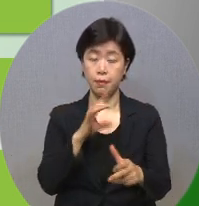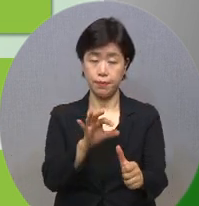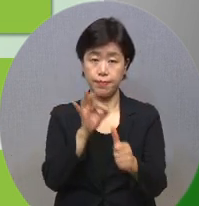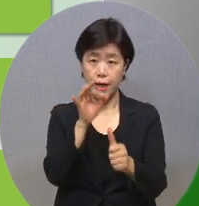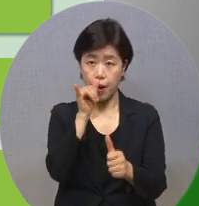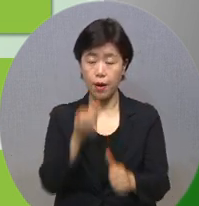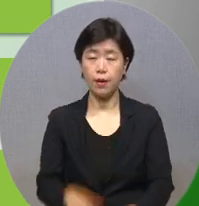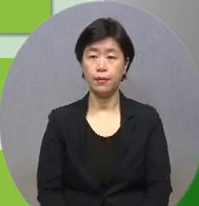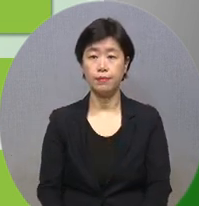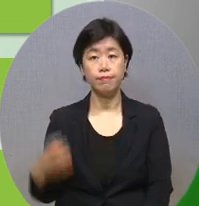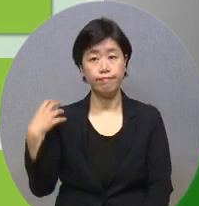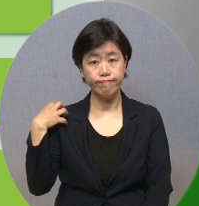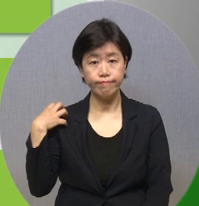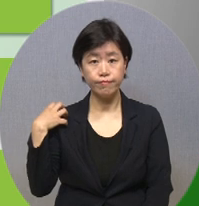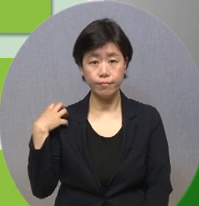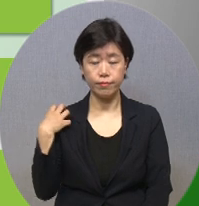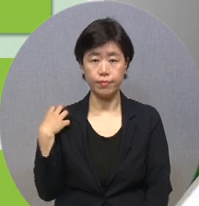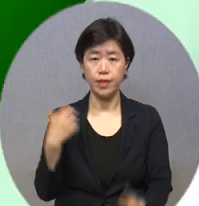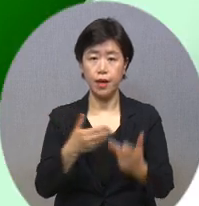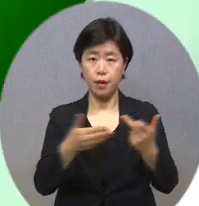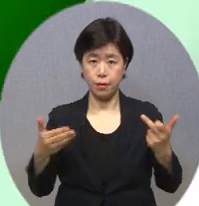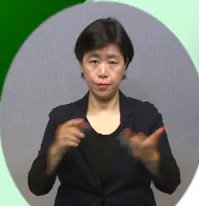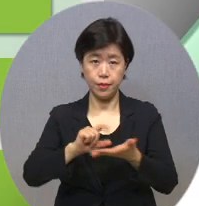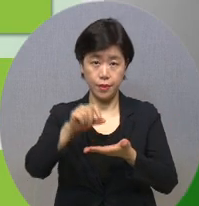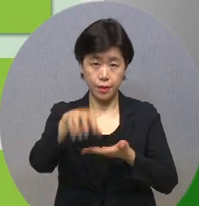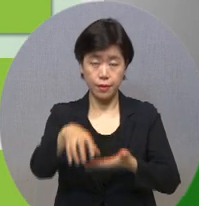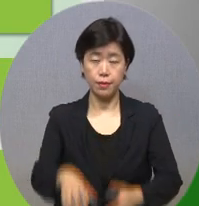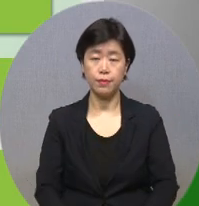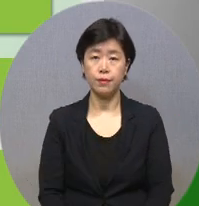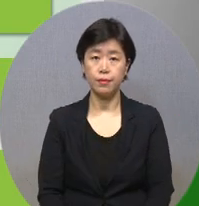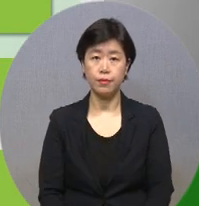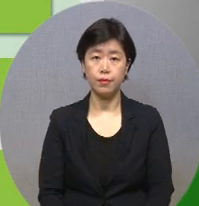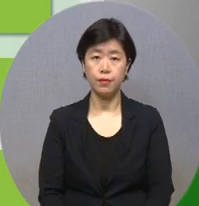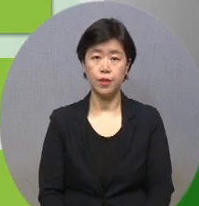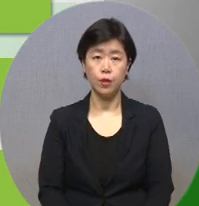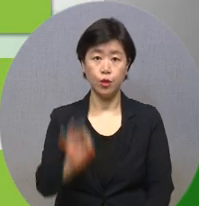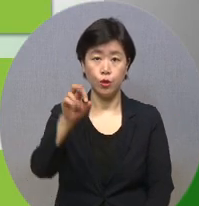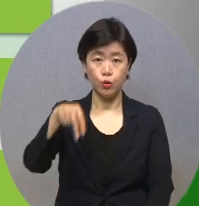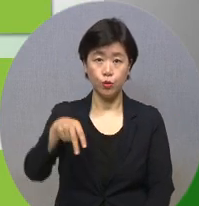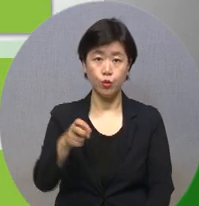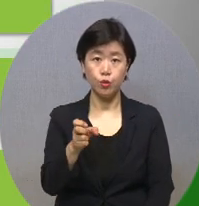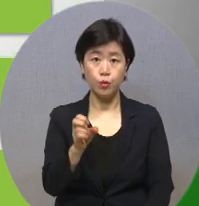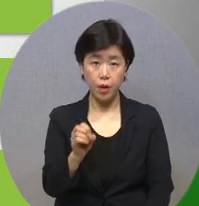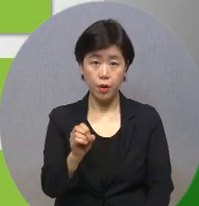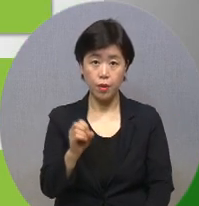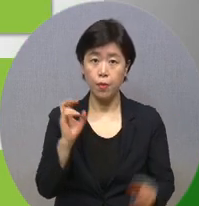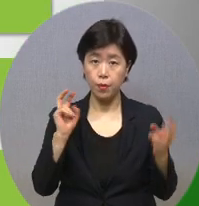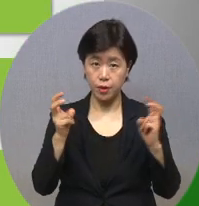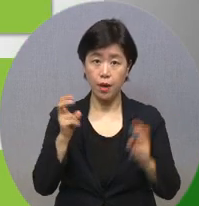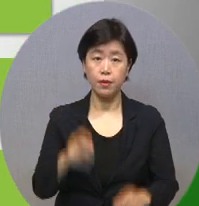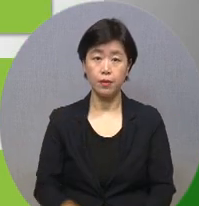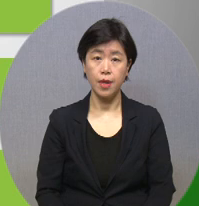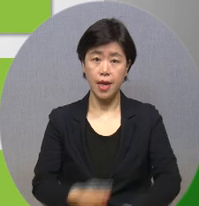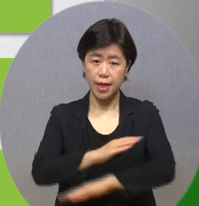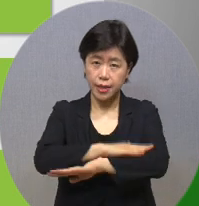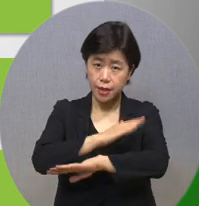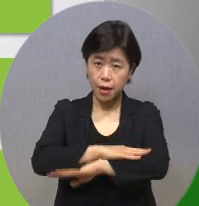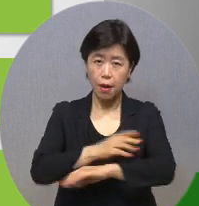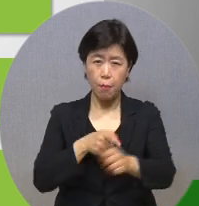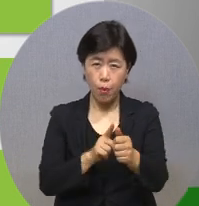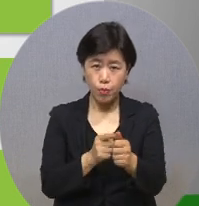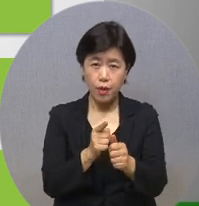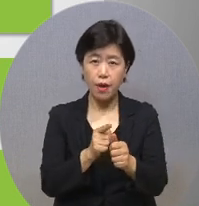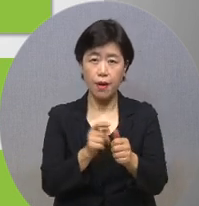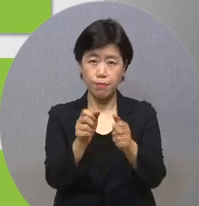장애인만 채용하며 담당 기사는 강원지사입니다. 주식회사 유명산업에서 인쇄 목재 가구